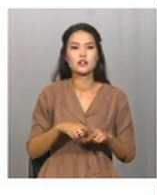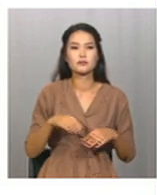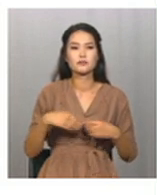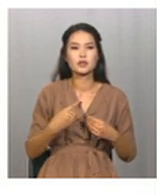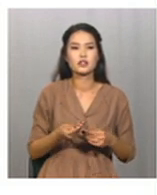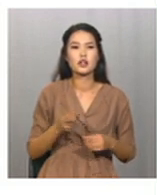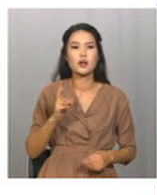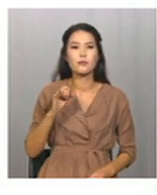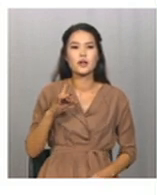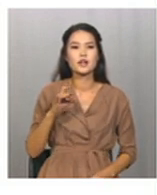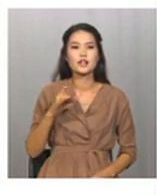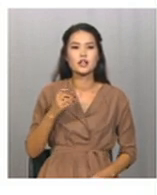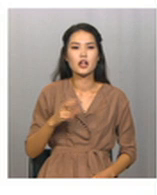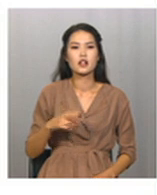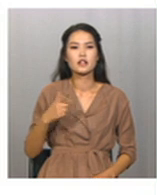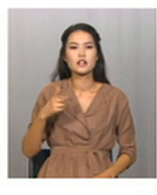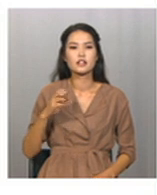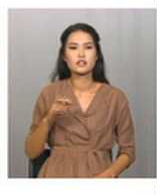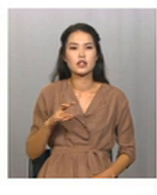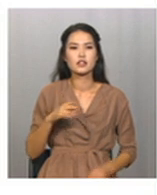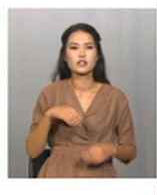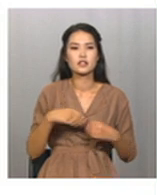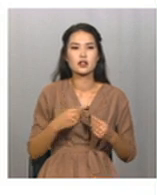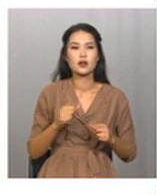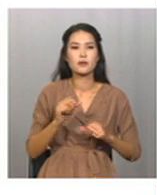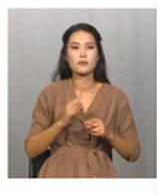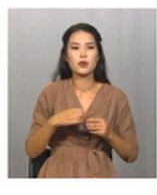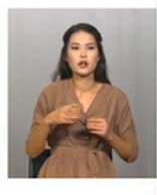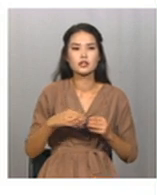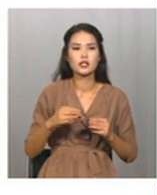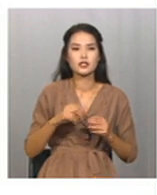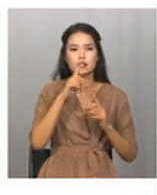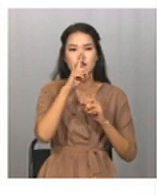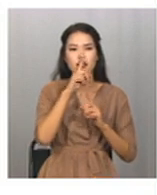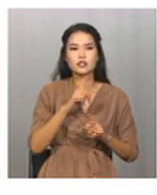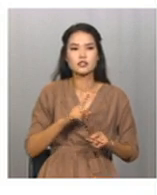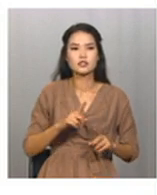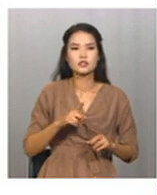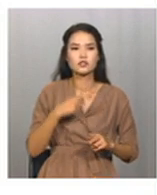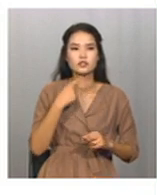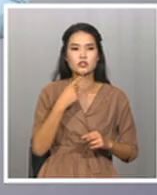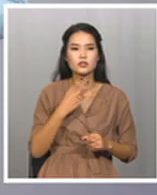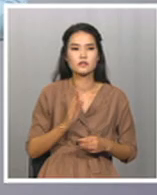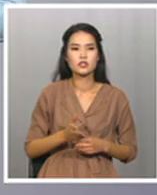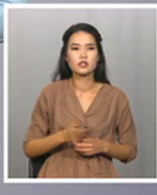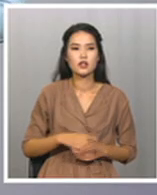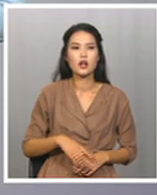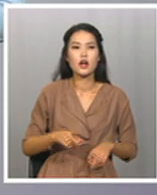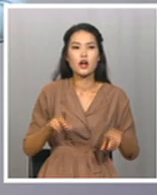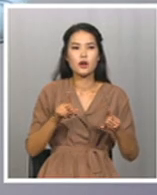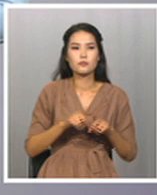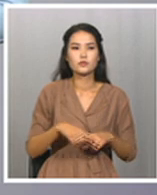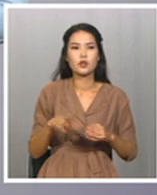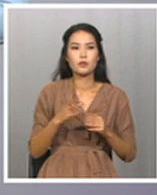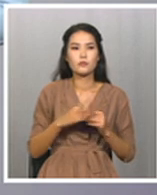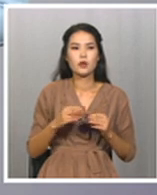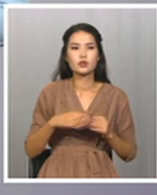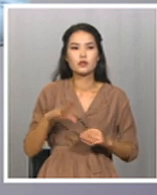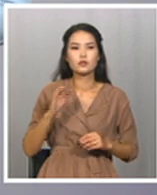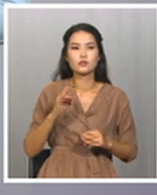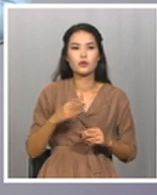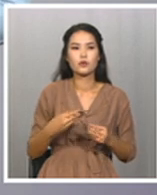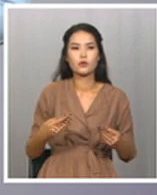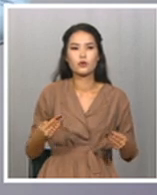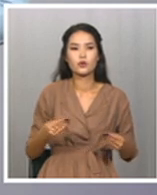беретін бактериалды ген егілген мақтаның ерекше сортын жасап шығарды. Мұндай мақта сортын